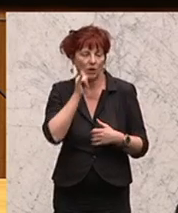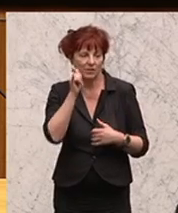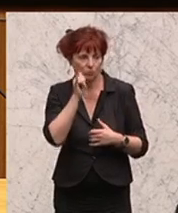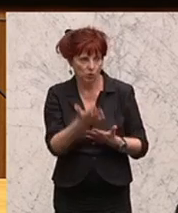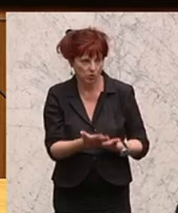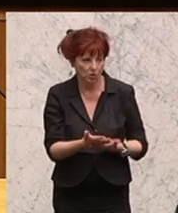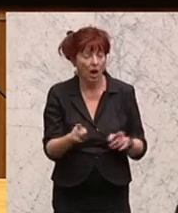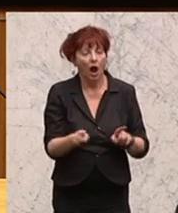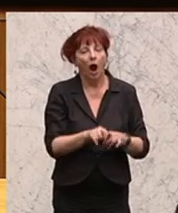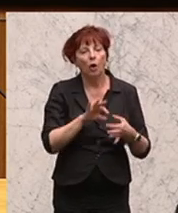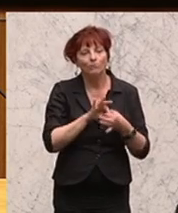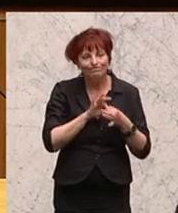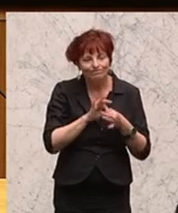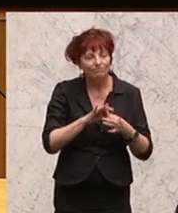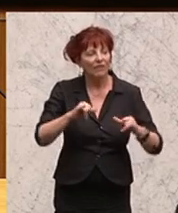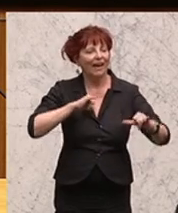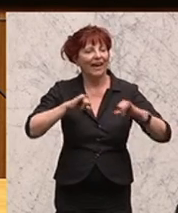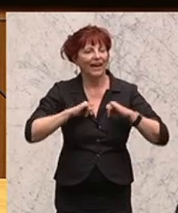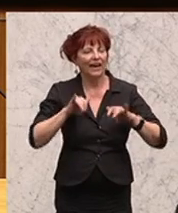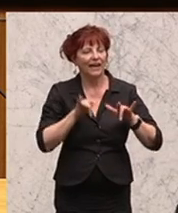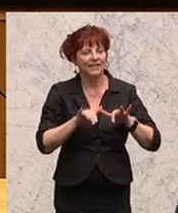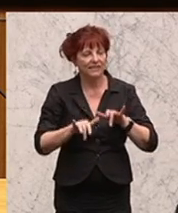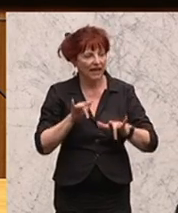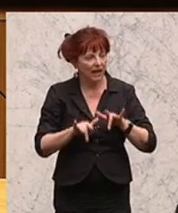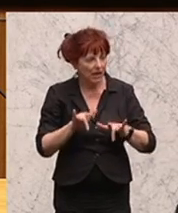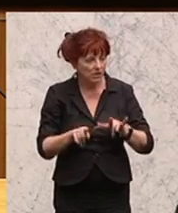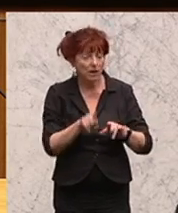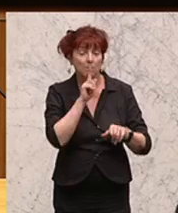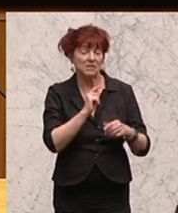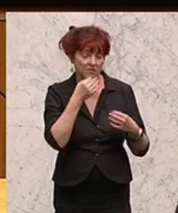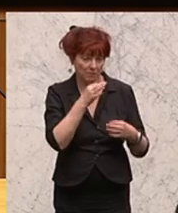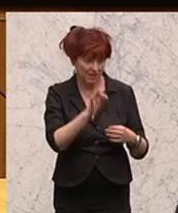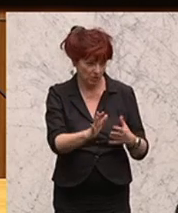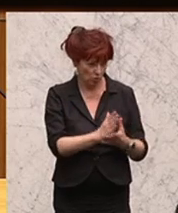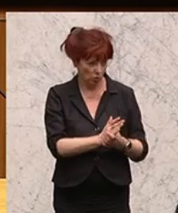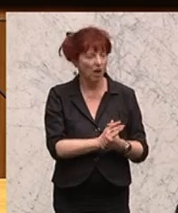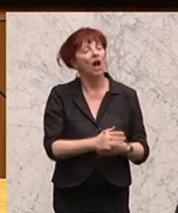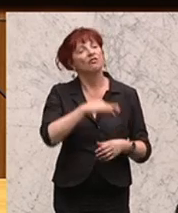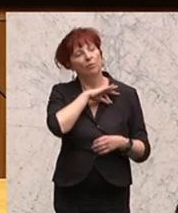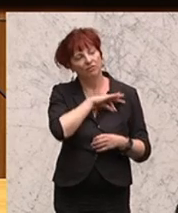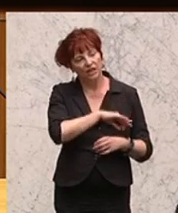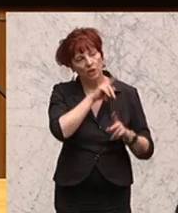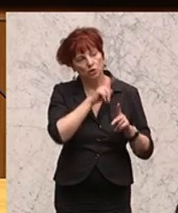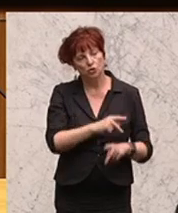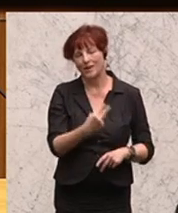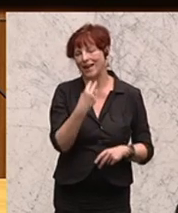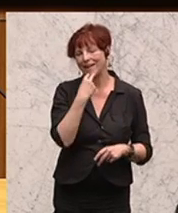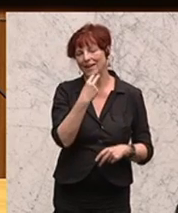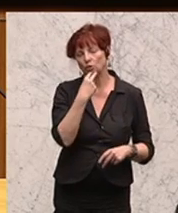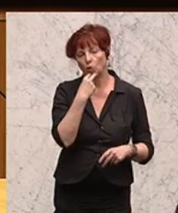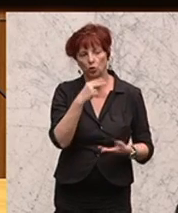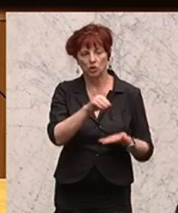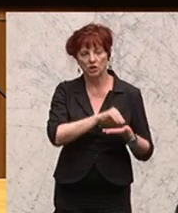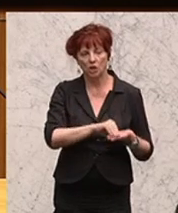mit den Registrierkassen, eine leichte Verbesserung in Richtung Praxisorientierung. Die Verpflichtung zur Verwendung eines elektronischen